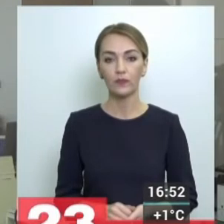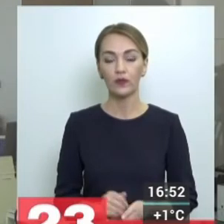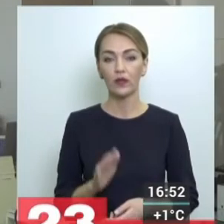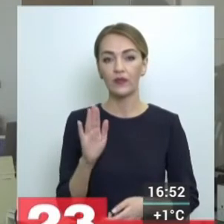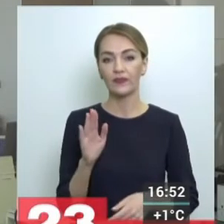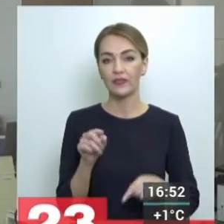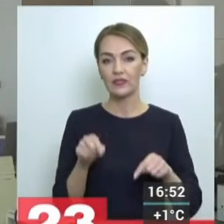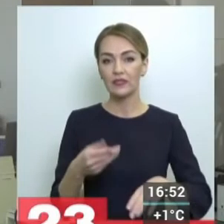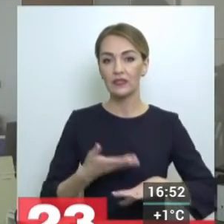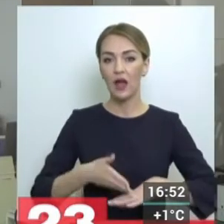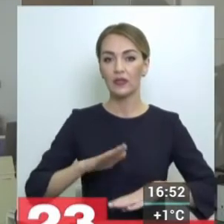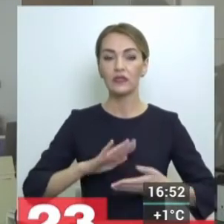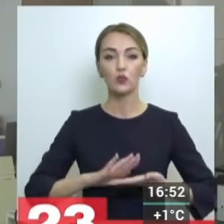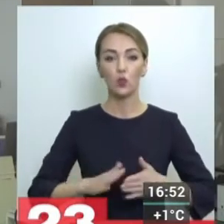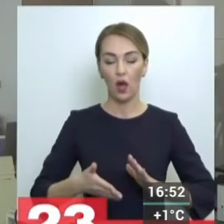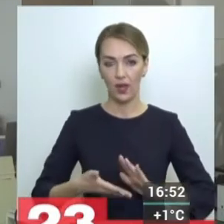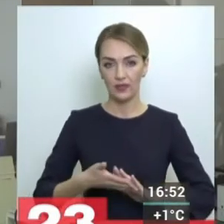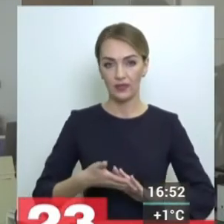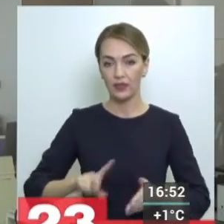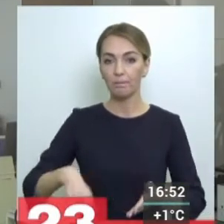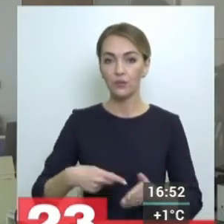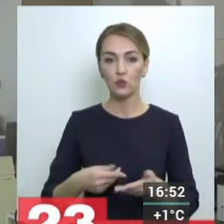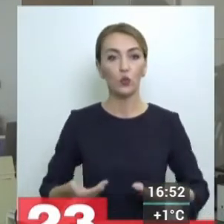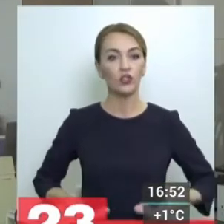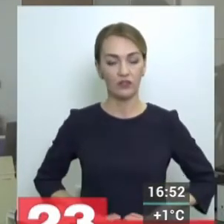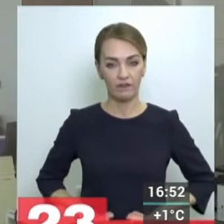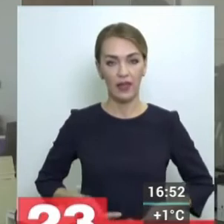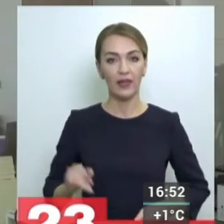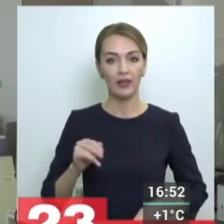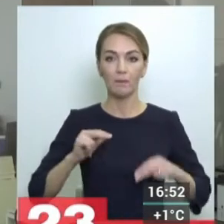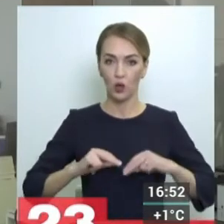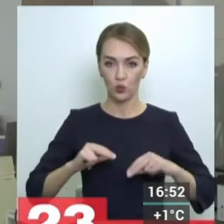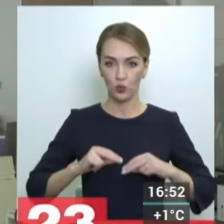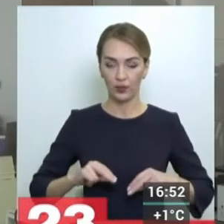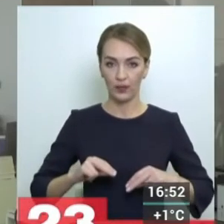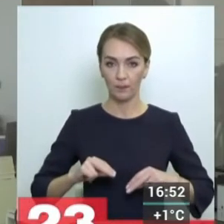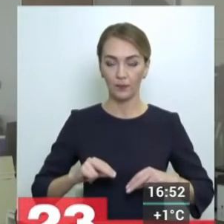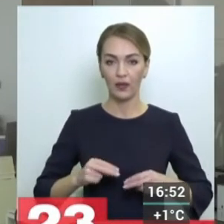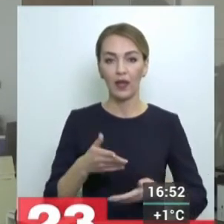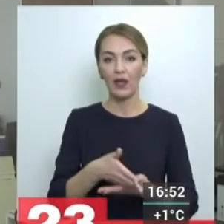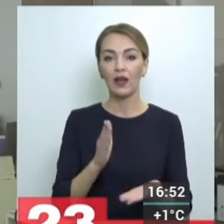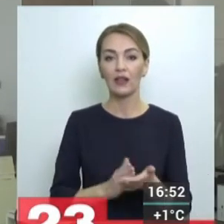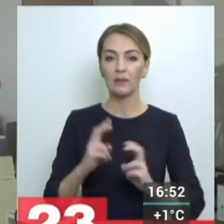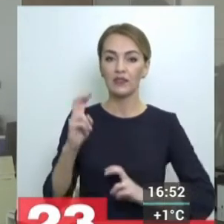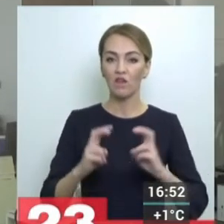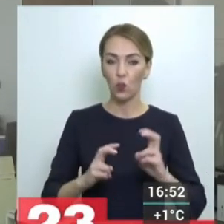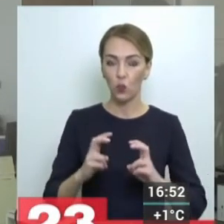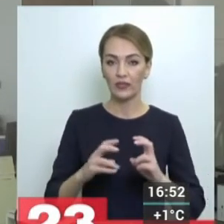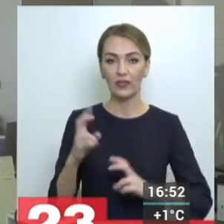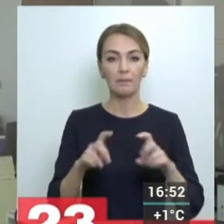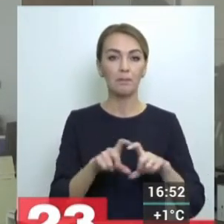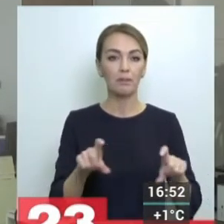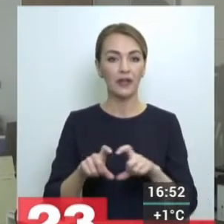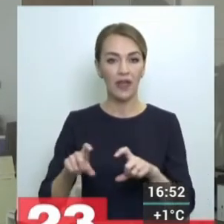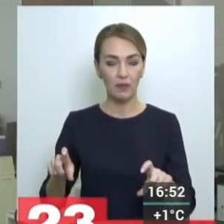В цій складній ситуації місто живе і працює. Хлібзаводи,